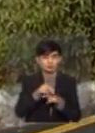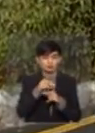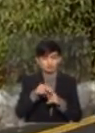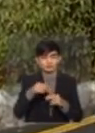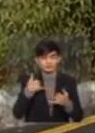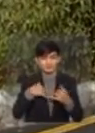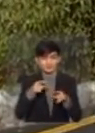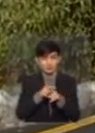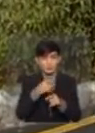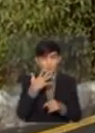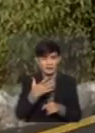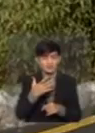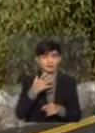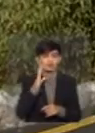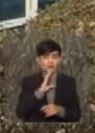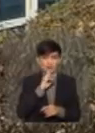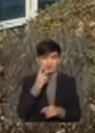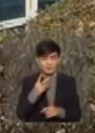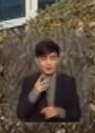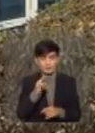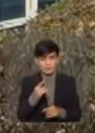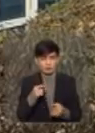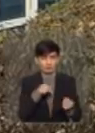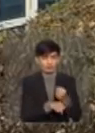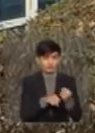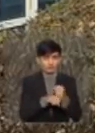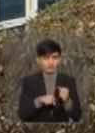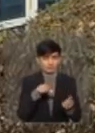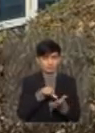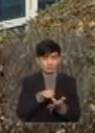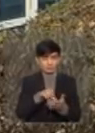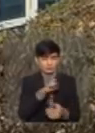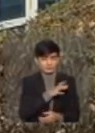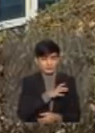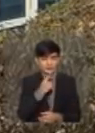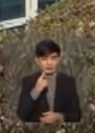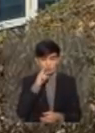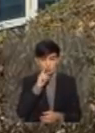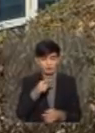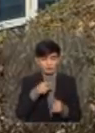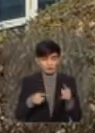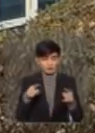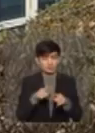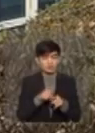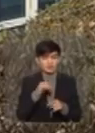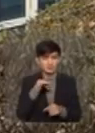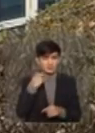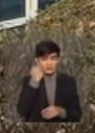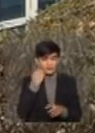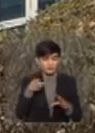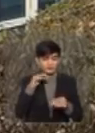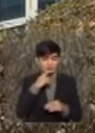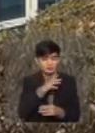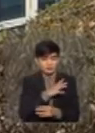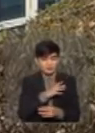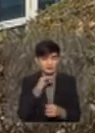Қазақстанда 5 әйел 2 бала зорланатынын айтады. Мұндай шараға неге облыс таңдалды? Өйткені алыс өңірлерде ұят өмір сүреді.